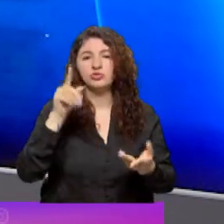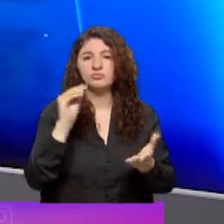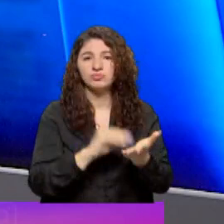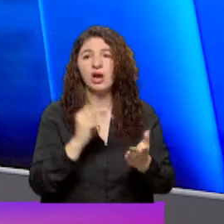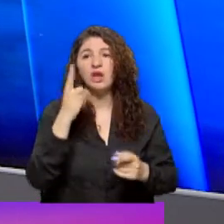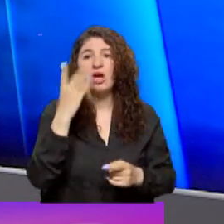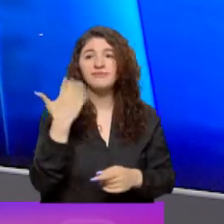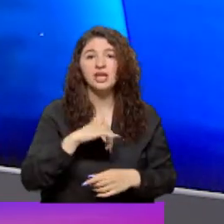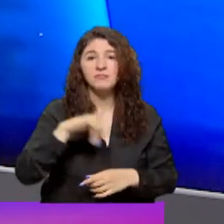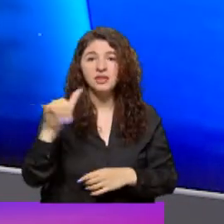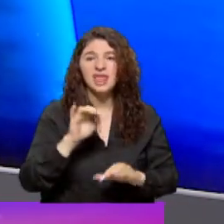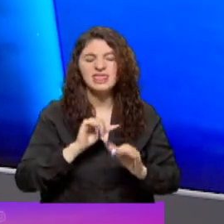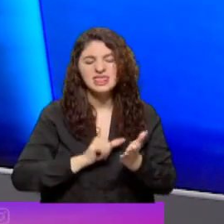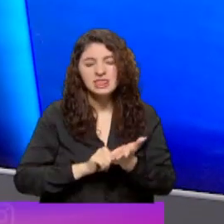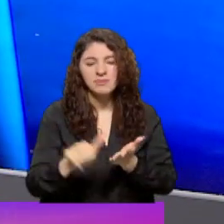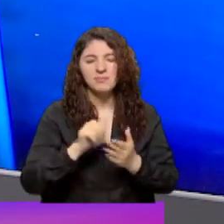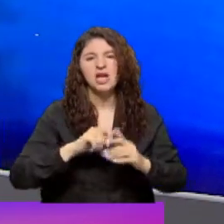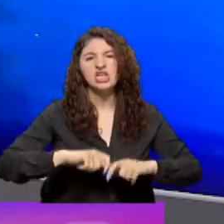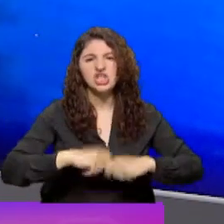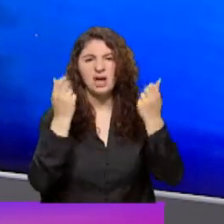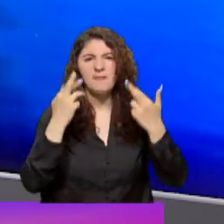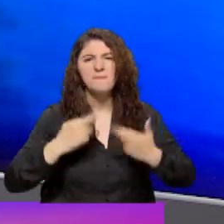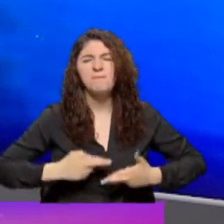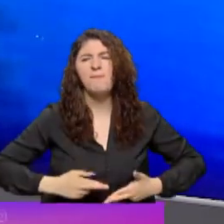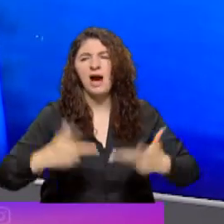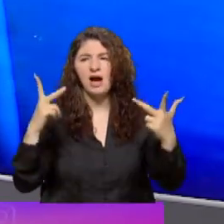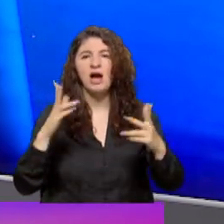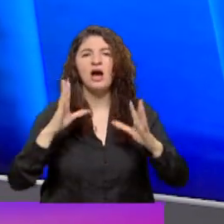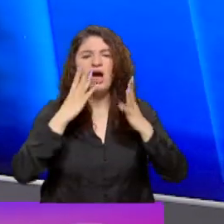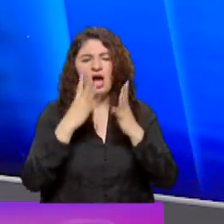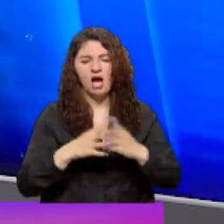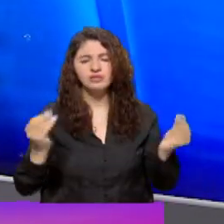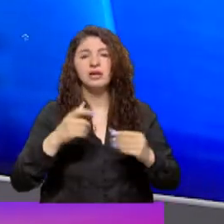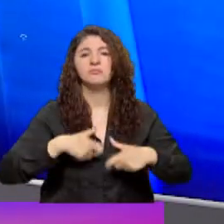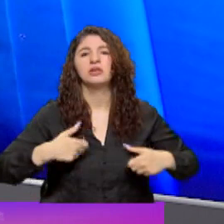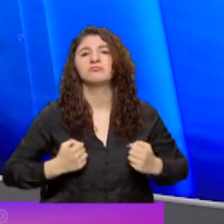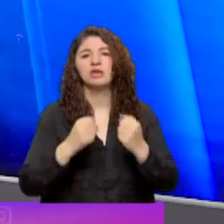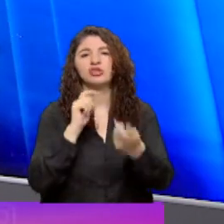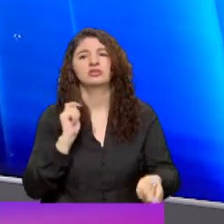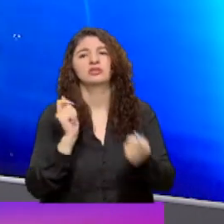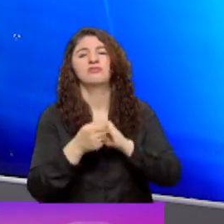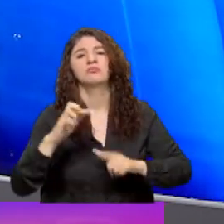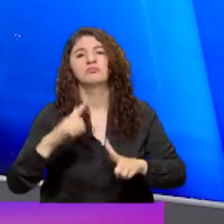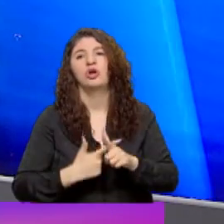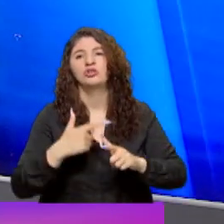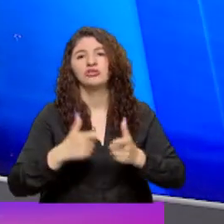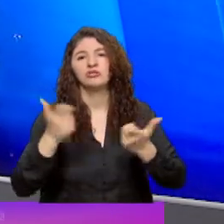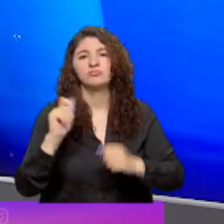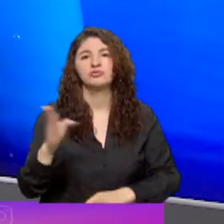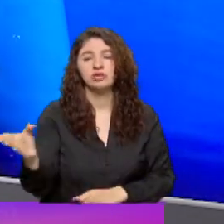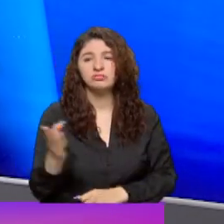Atatürk Havalimanı tamamen kıracaklar yok edecekler ve millet bahçesine dönüştürme projesi